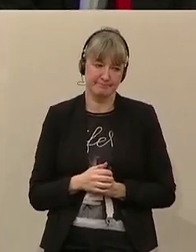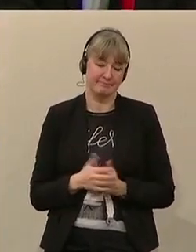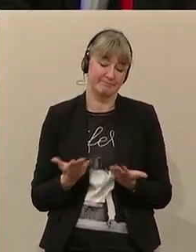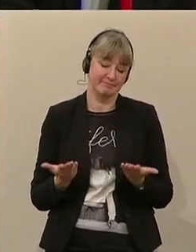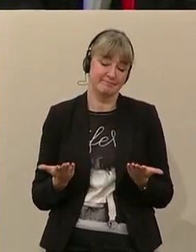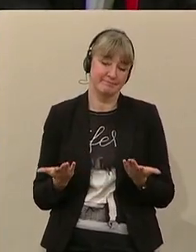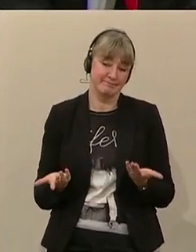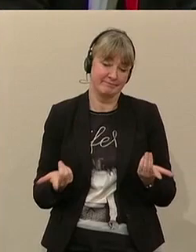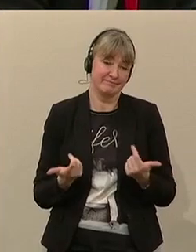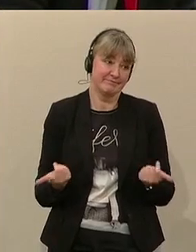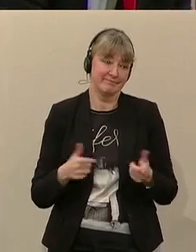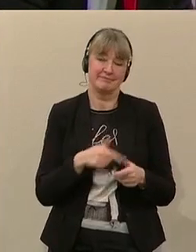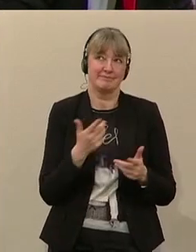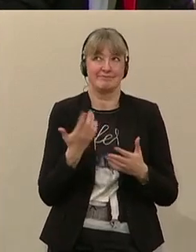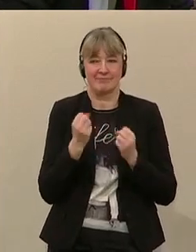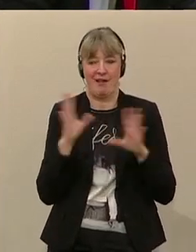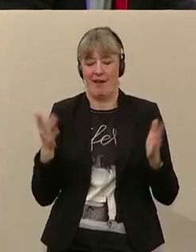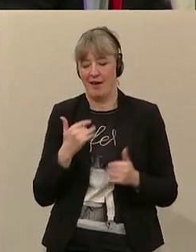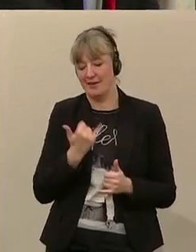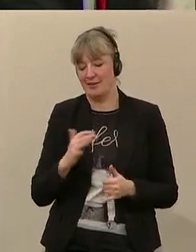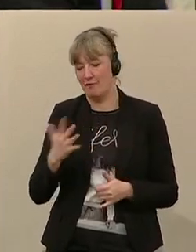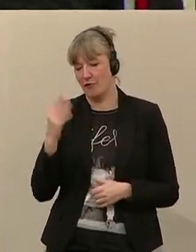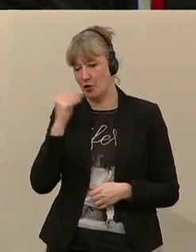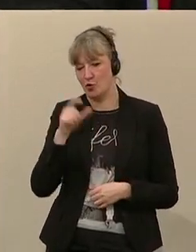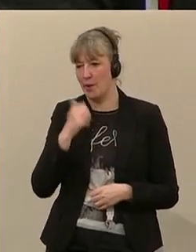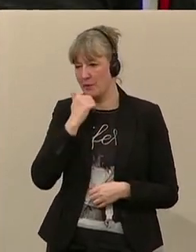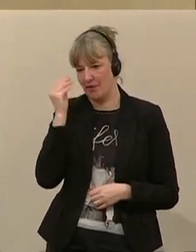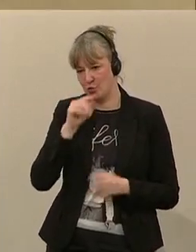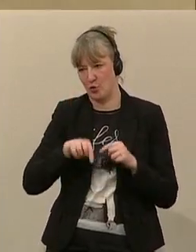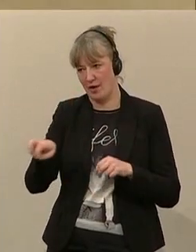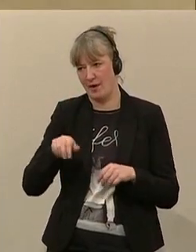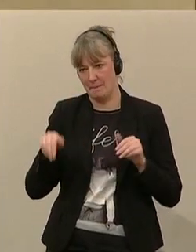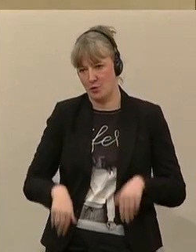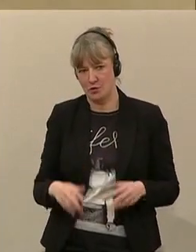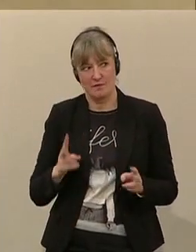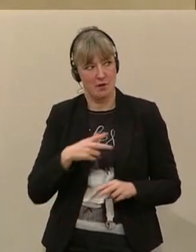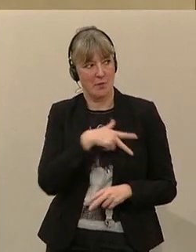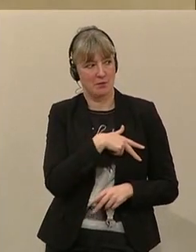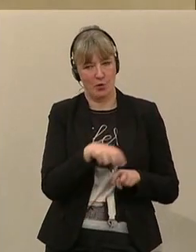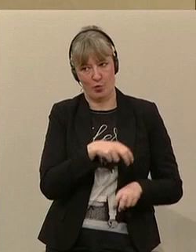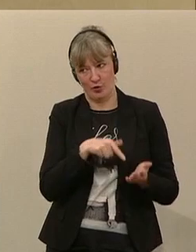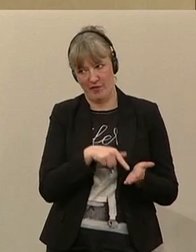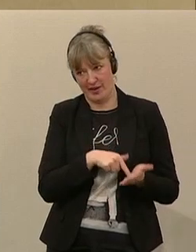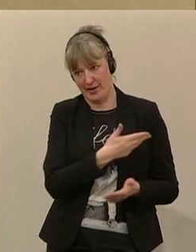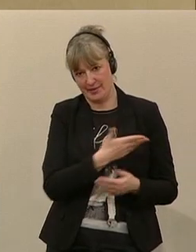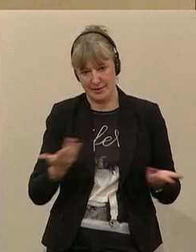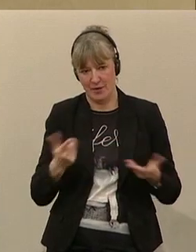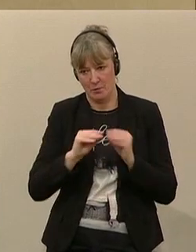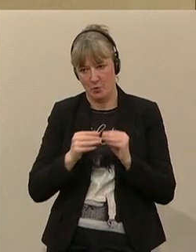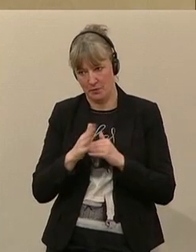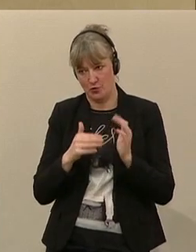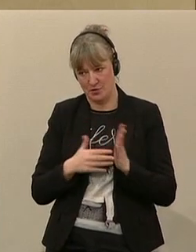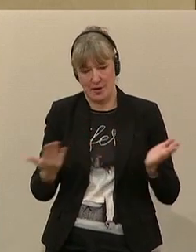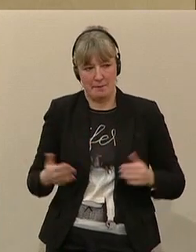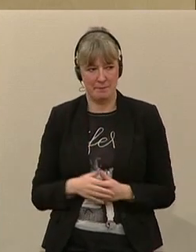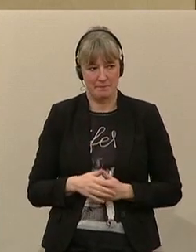Das ist aber kein großes Rechenbeispiel, dass in Wien jeder 5. Schüler auf eine Privatschule gehen muss, wo die SPÖ regiert, ne? Und dass da irgendein Problem im System ist. Es